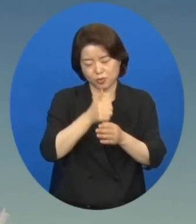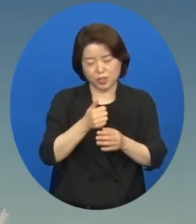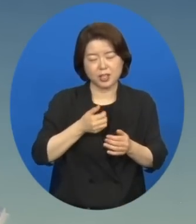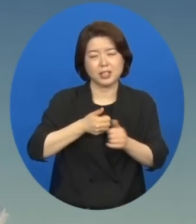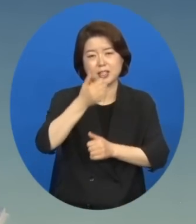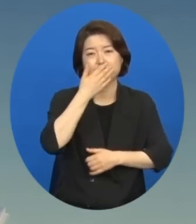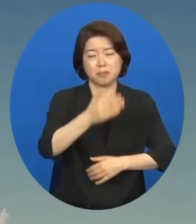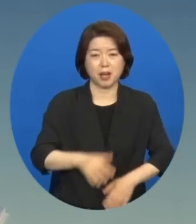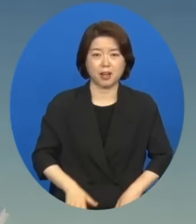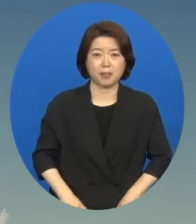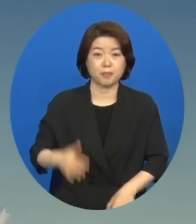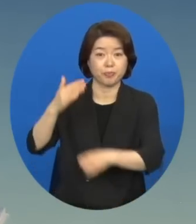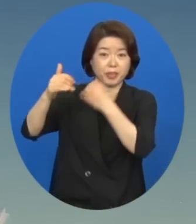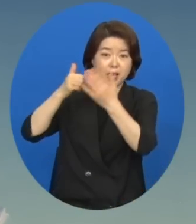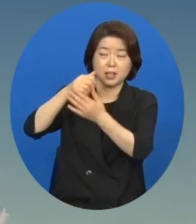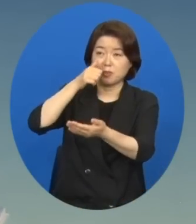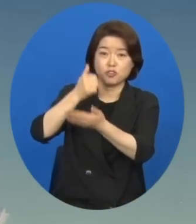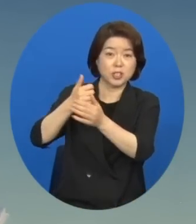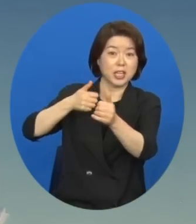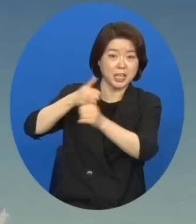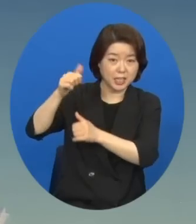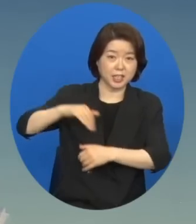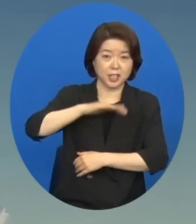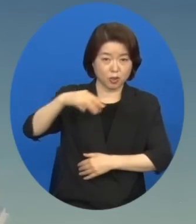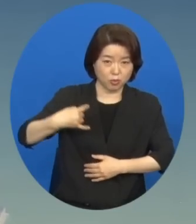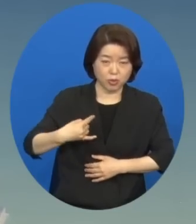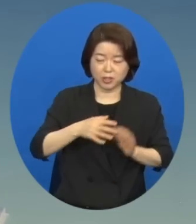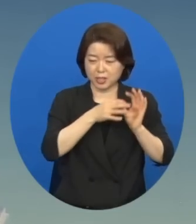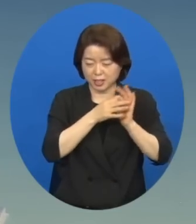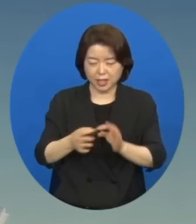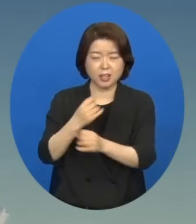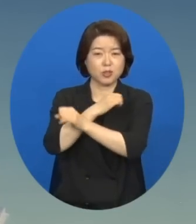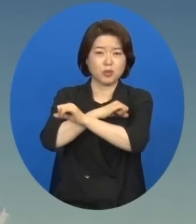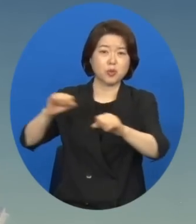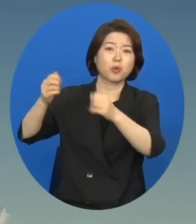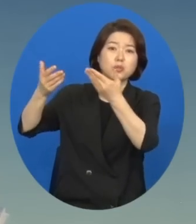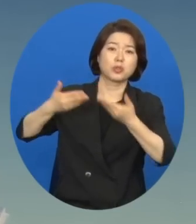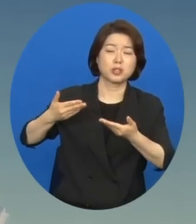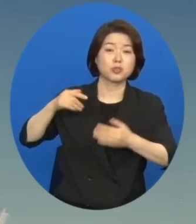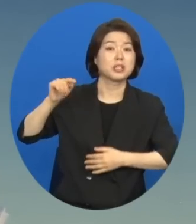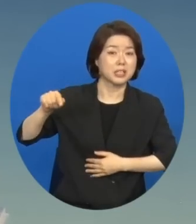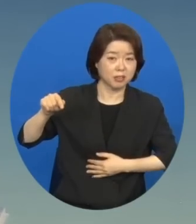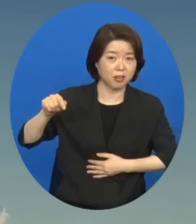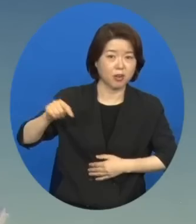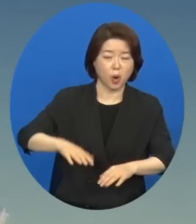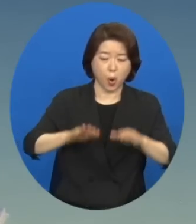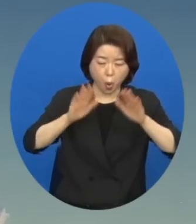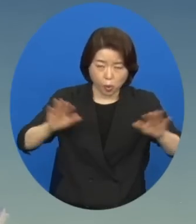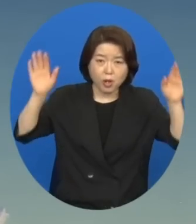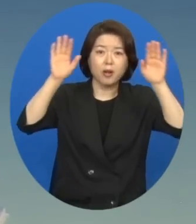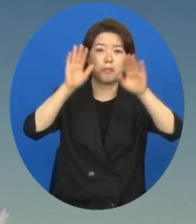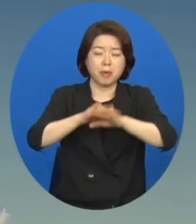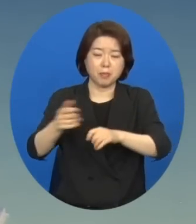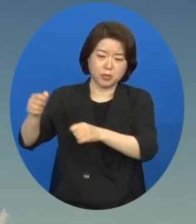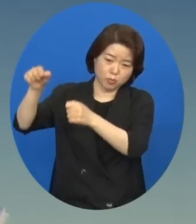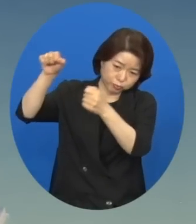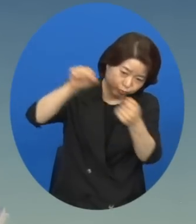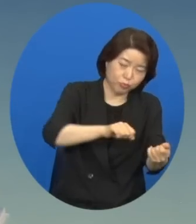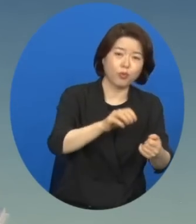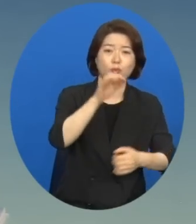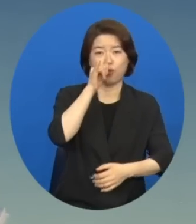하나님이 죄를 이기게 하시도록 우리에게 끊임없이 용서하시는 이 용서가 오늘 밤에도 부어지는